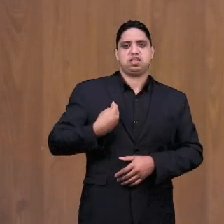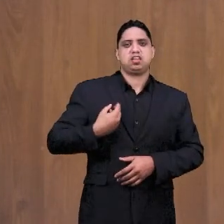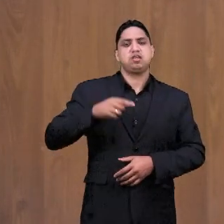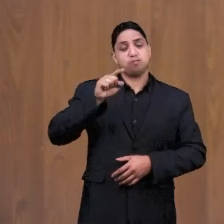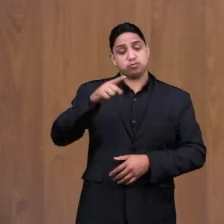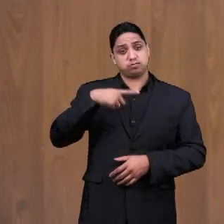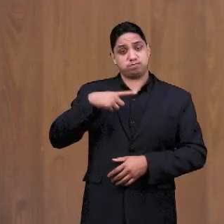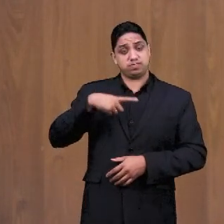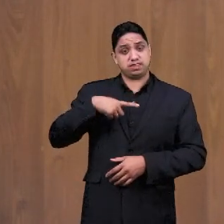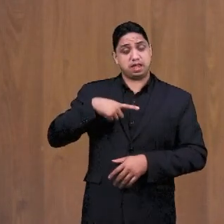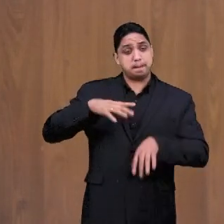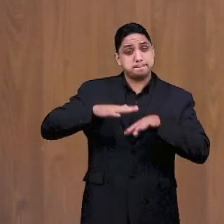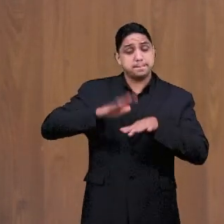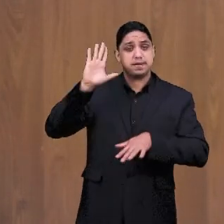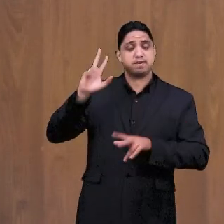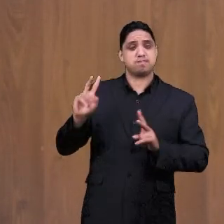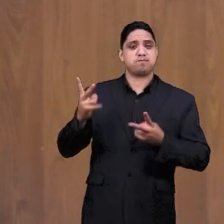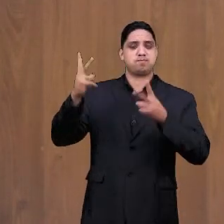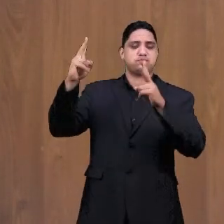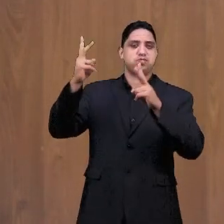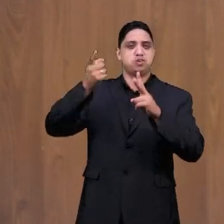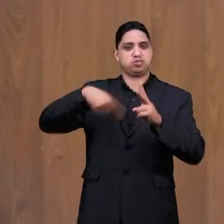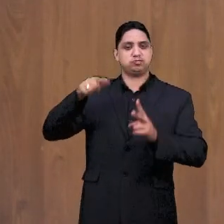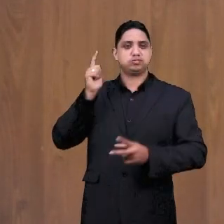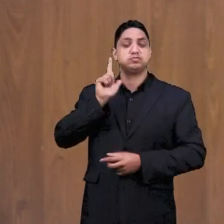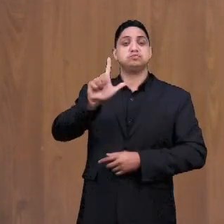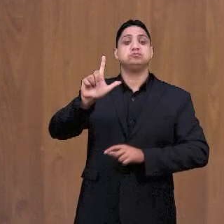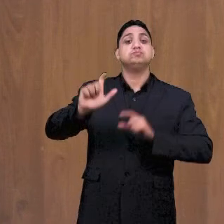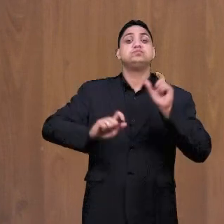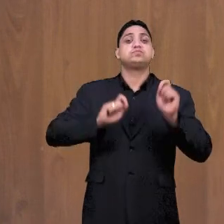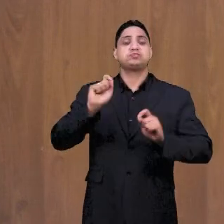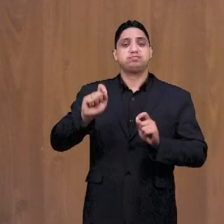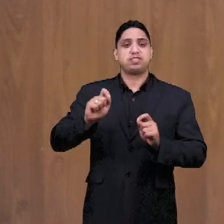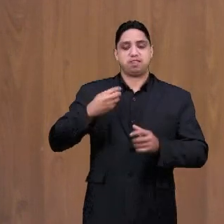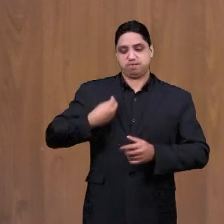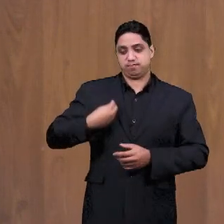victoire que l'homme peut avoir, qui est la vie éternelle.